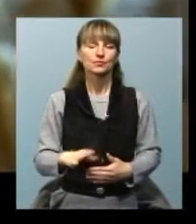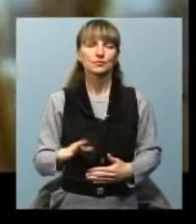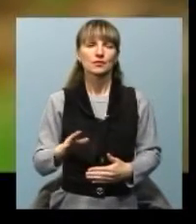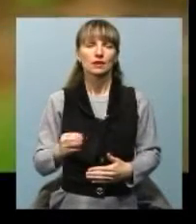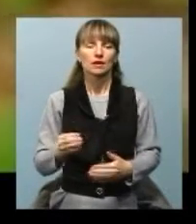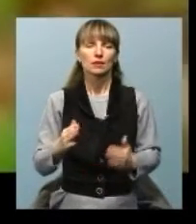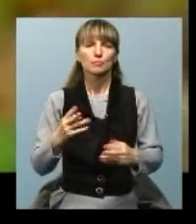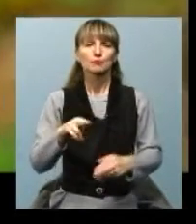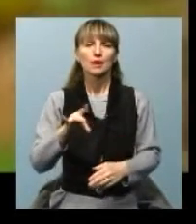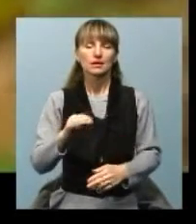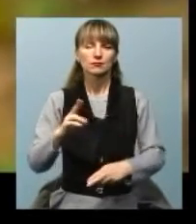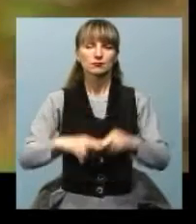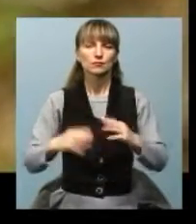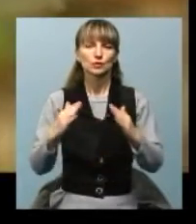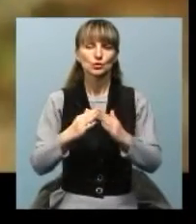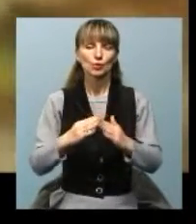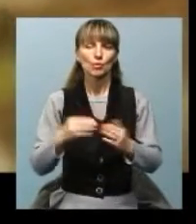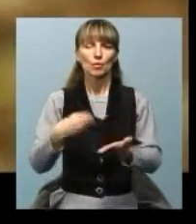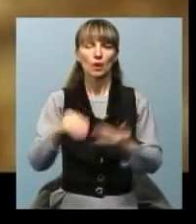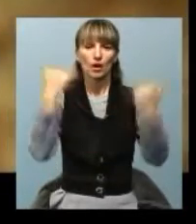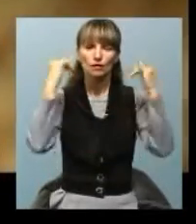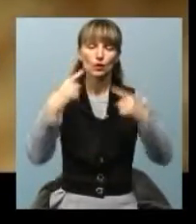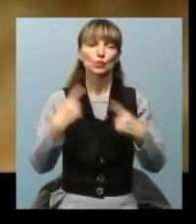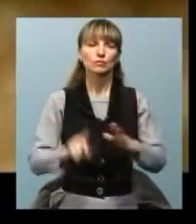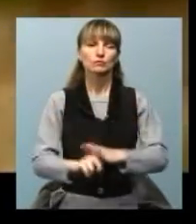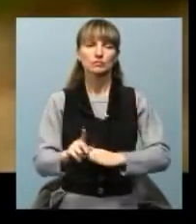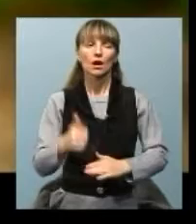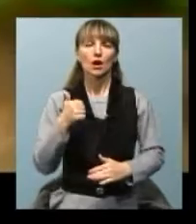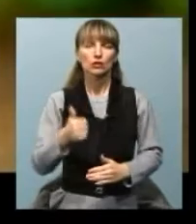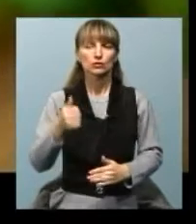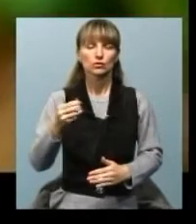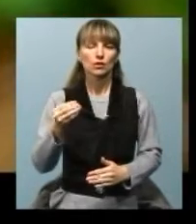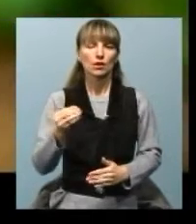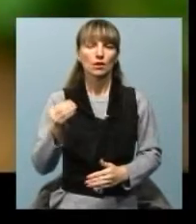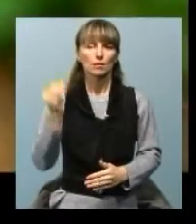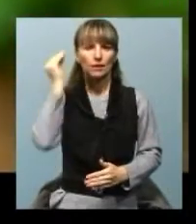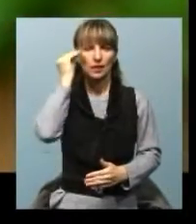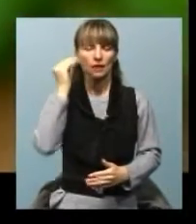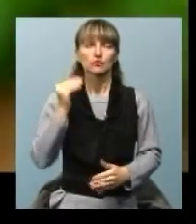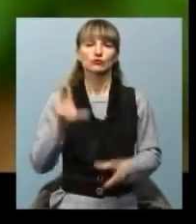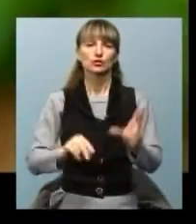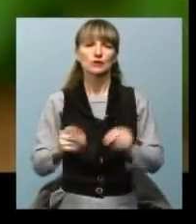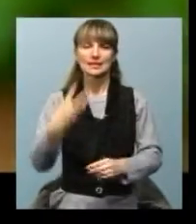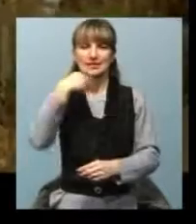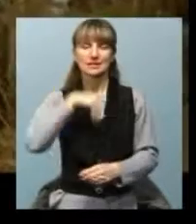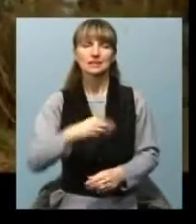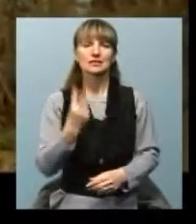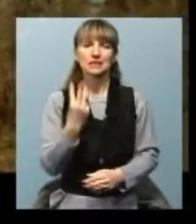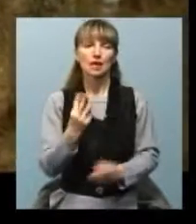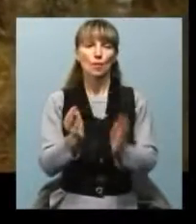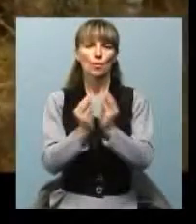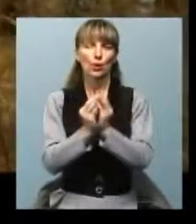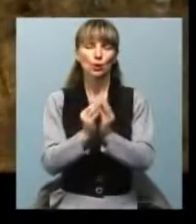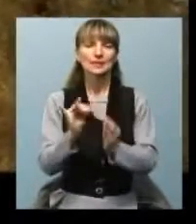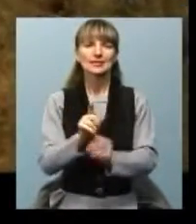будівництва будинку, купівлі корови чи іншого починання, доброю прикметою вважалося з'їсти 3 бруньки з гілочки верби.